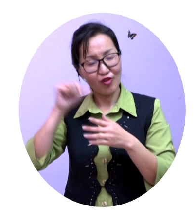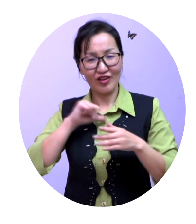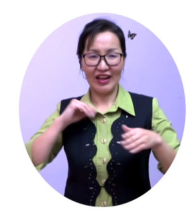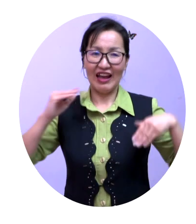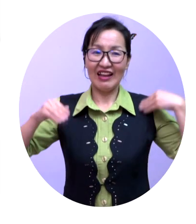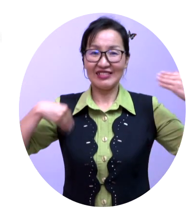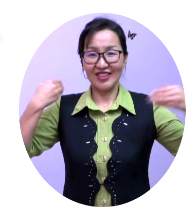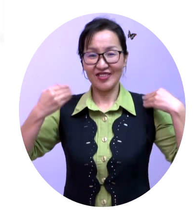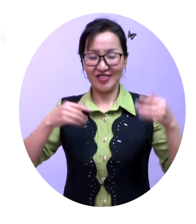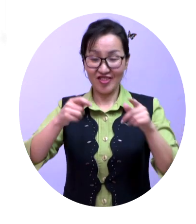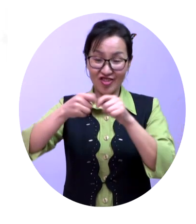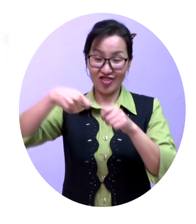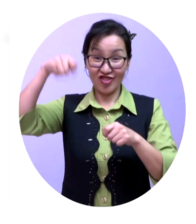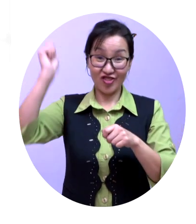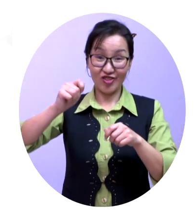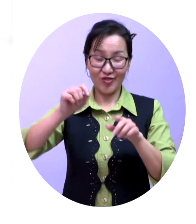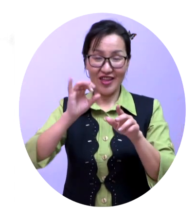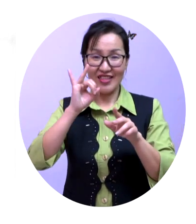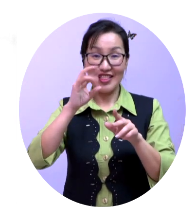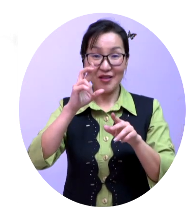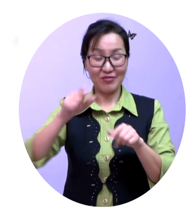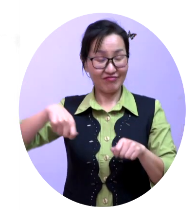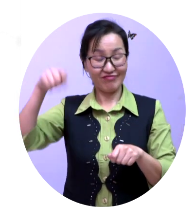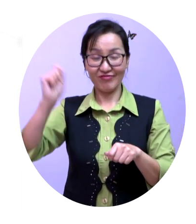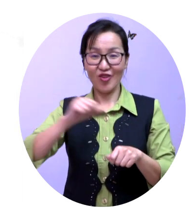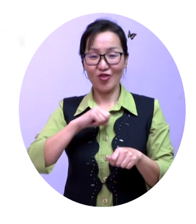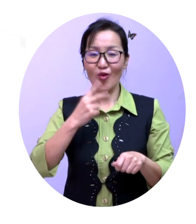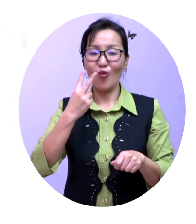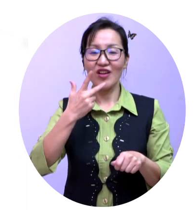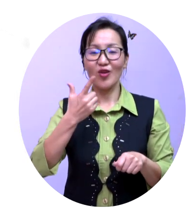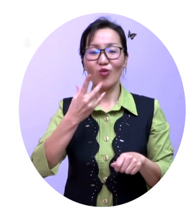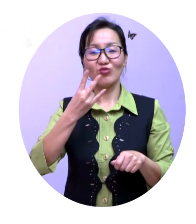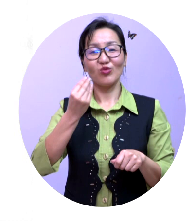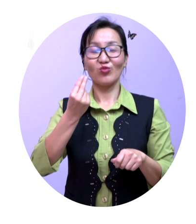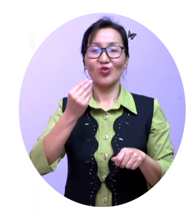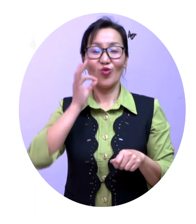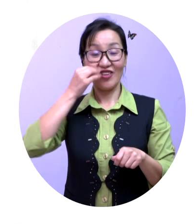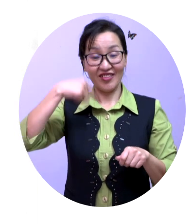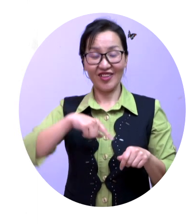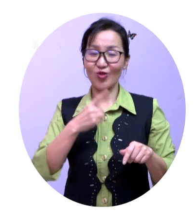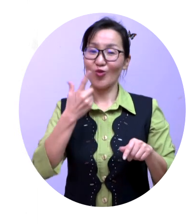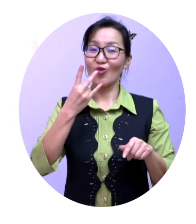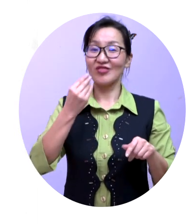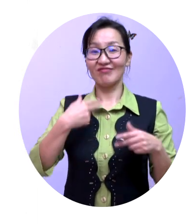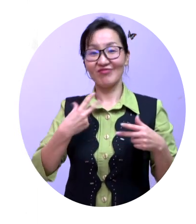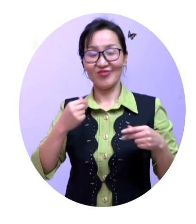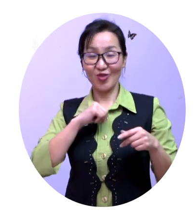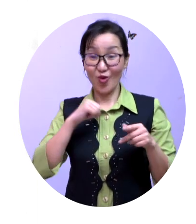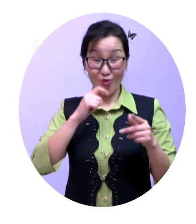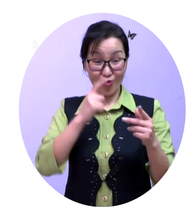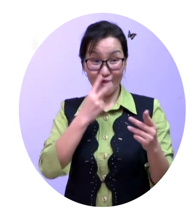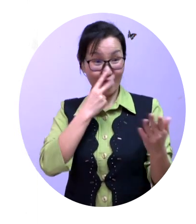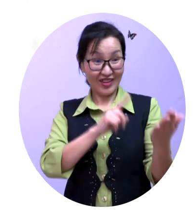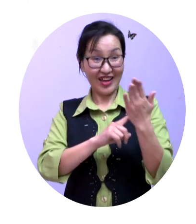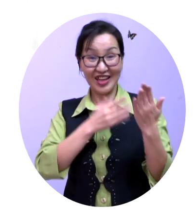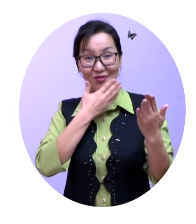болж өөрийгөө шидэд тохиур барьсан үлгэрийн гүнж болсон мэт төсөөлнө. Үлгэрийн шидэд гүнж хүний нүдэнд